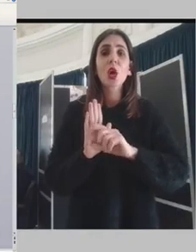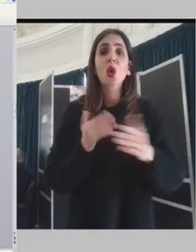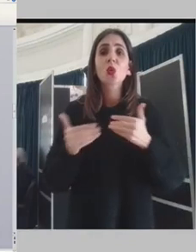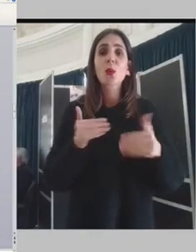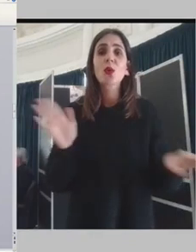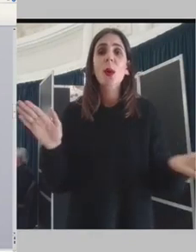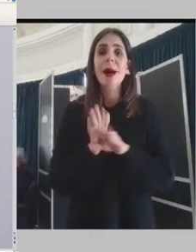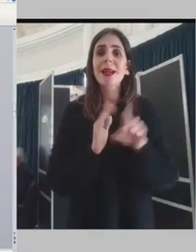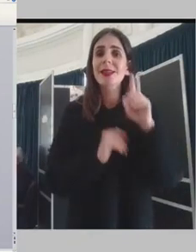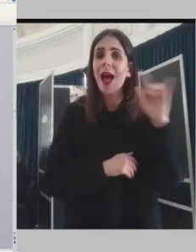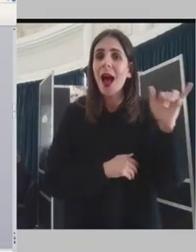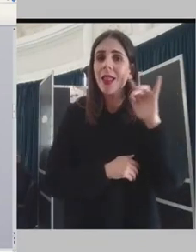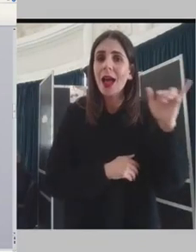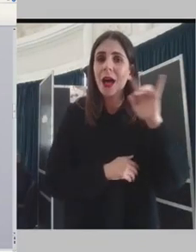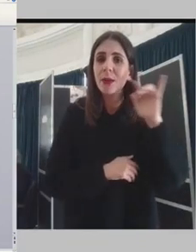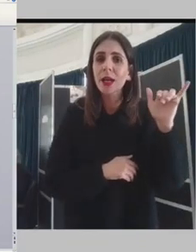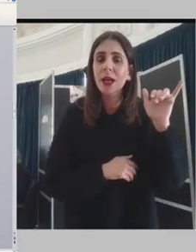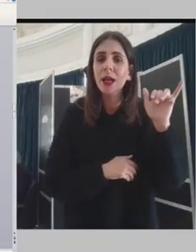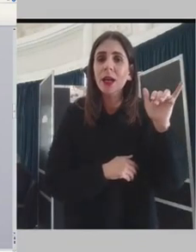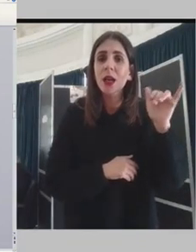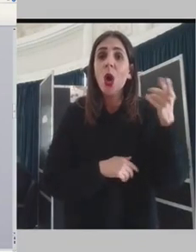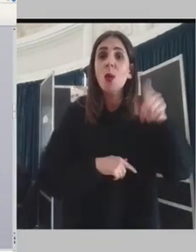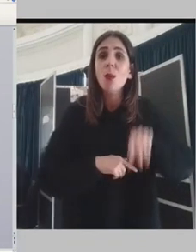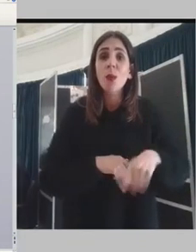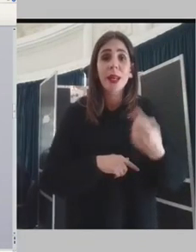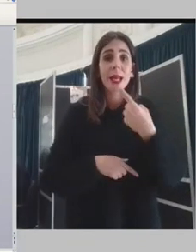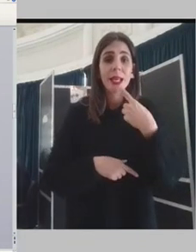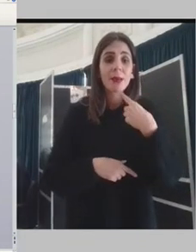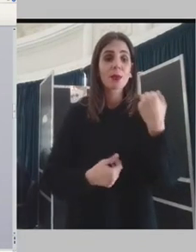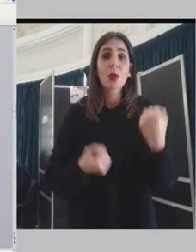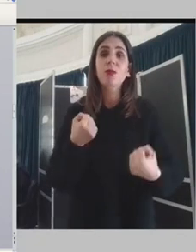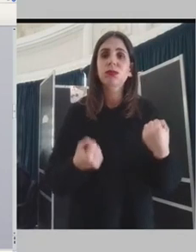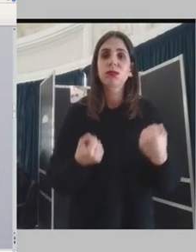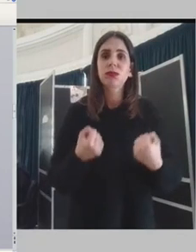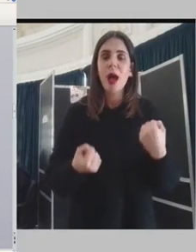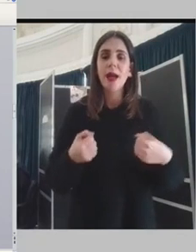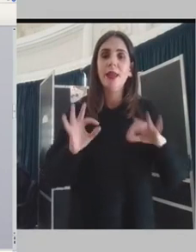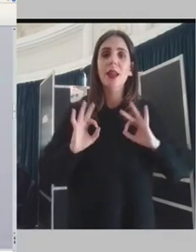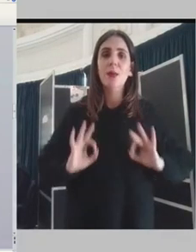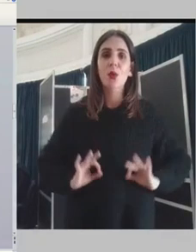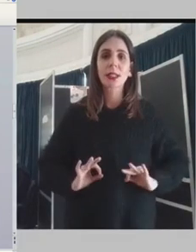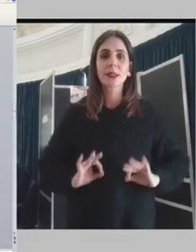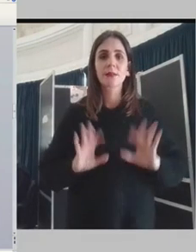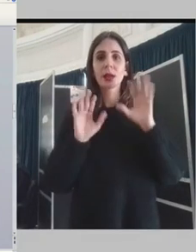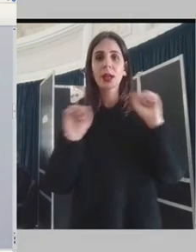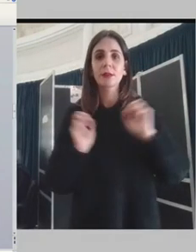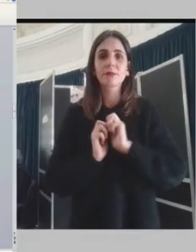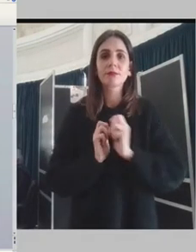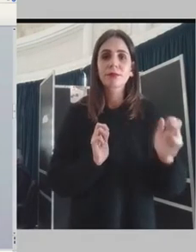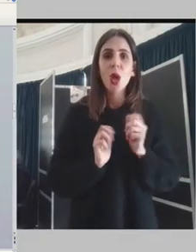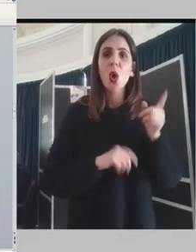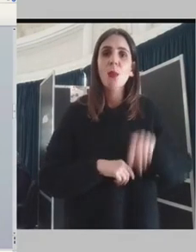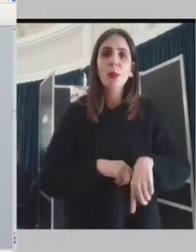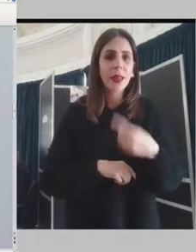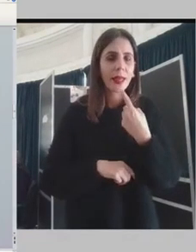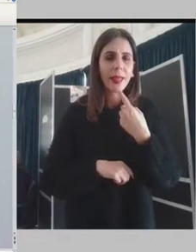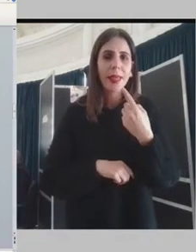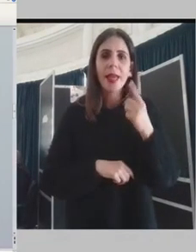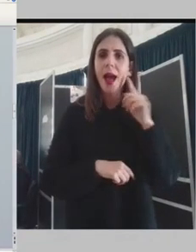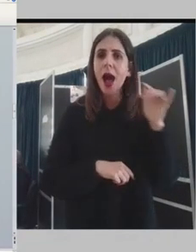l'ambulanza ma anche le pattuglie delle forze dell'ordine e anche i cosiddetti